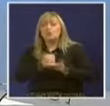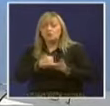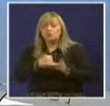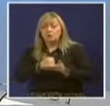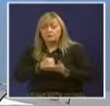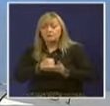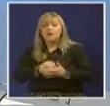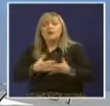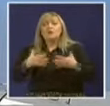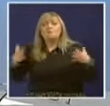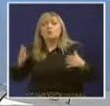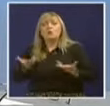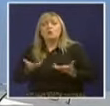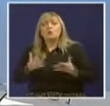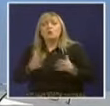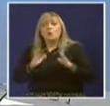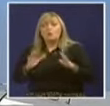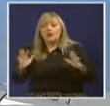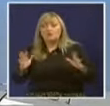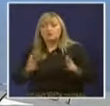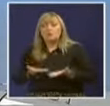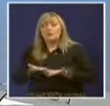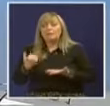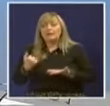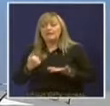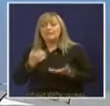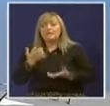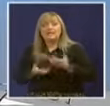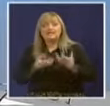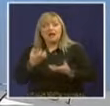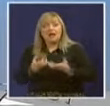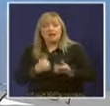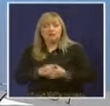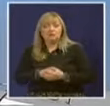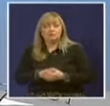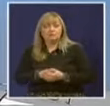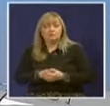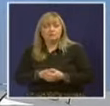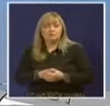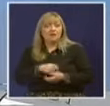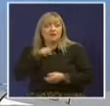отколкото ако не е било такова направено, т.е. преди изгарянето, както е.